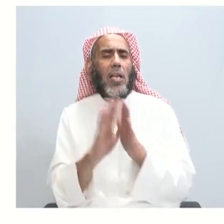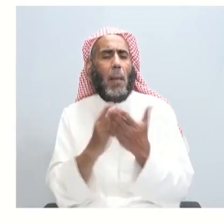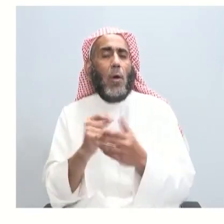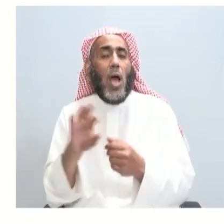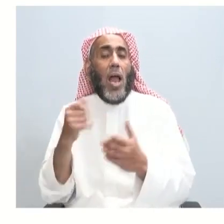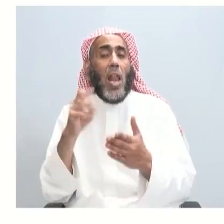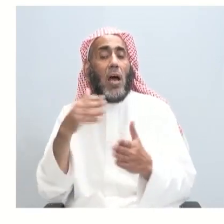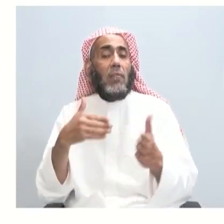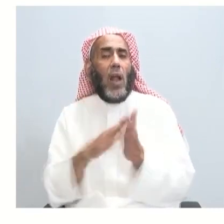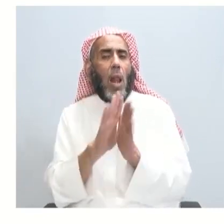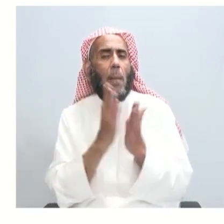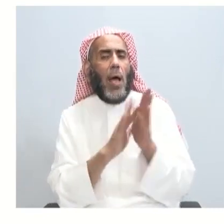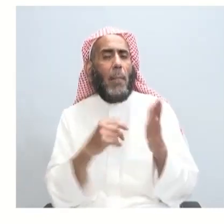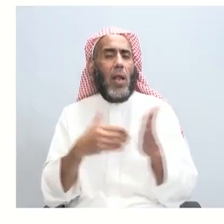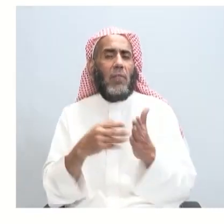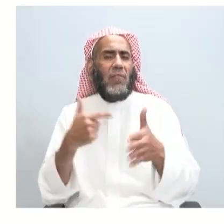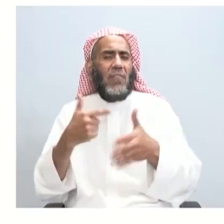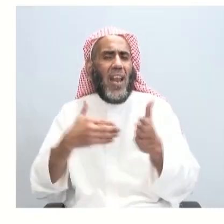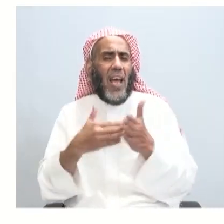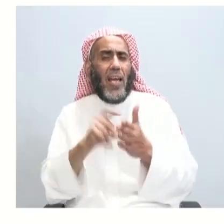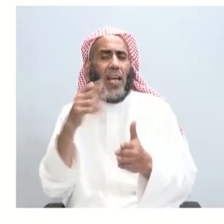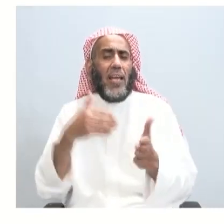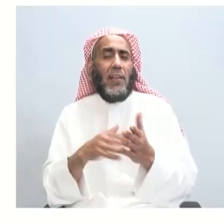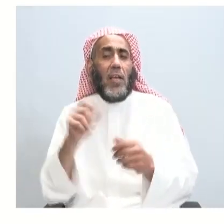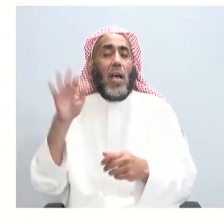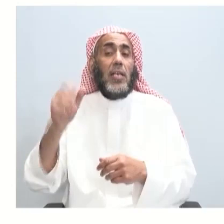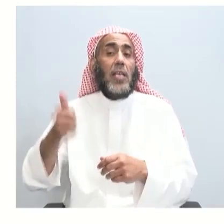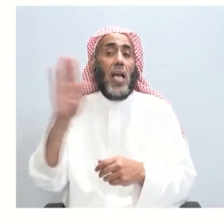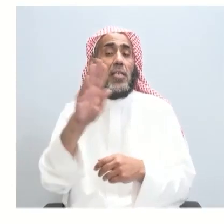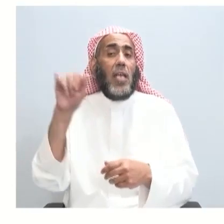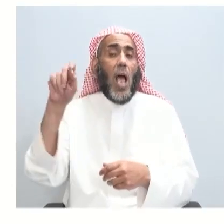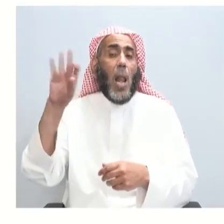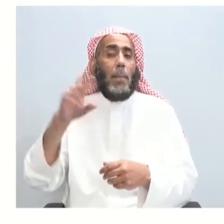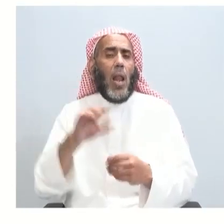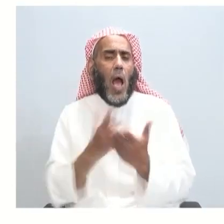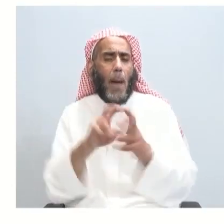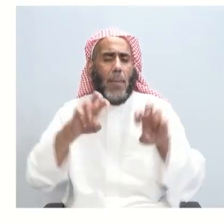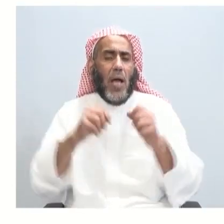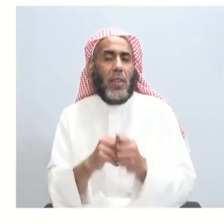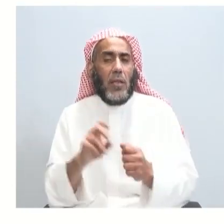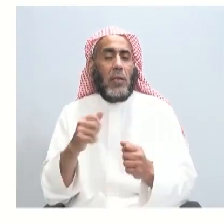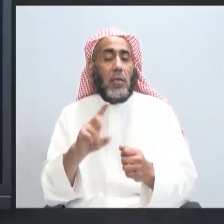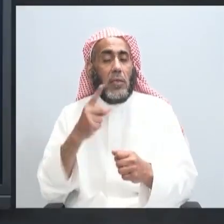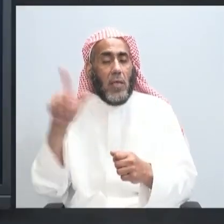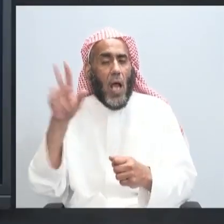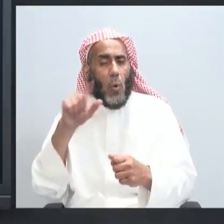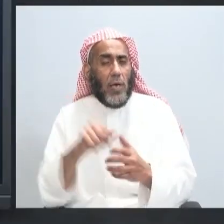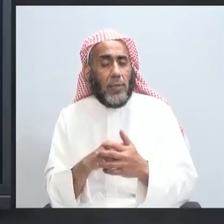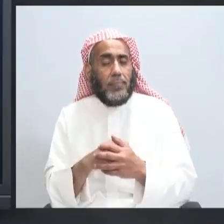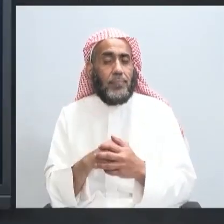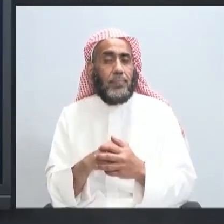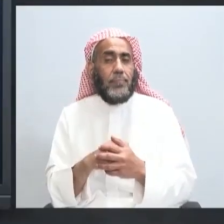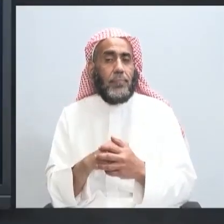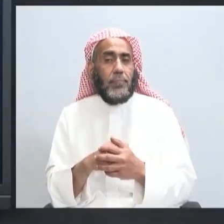الحرف الاخير في معجم اساس البلاغه للزمخشري صحيح ام